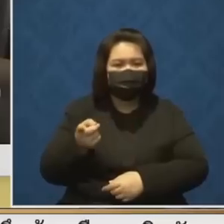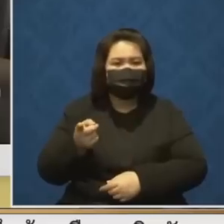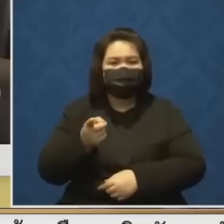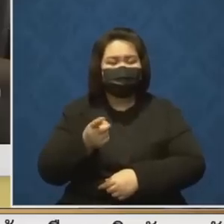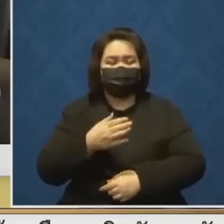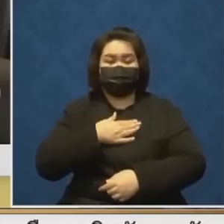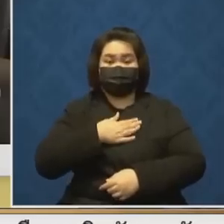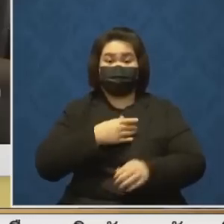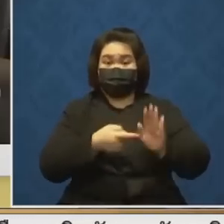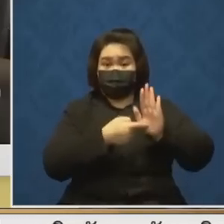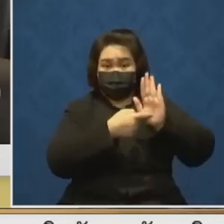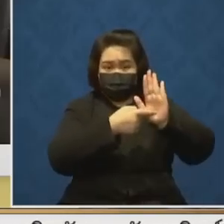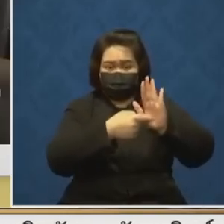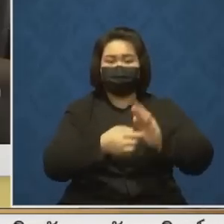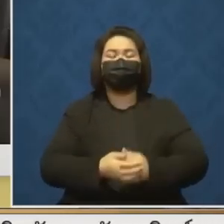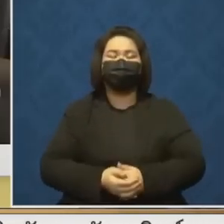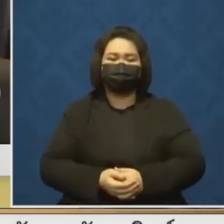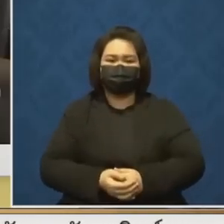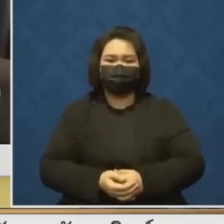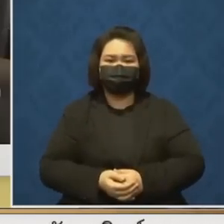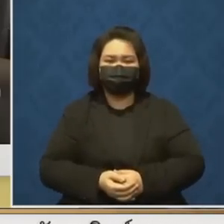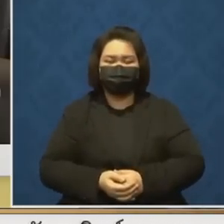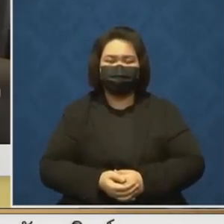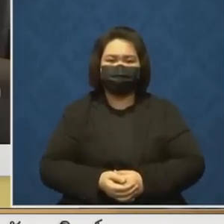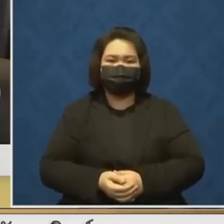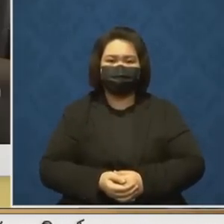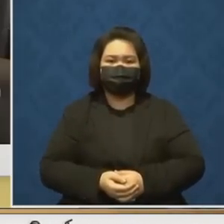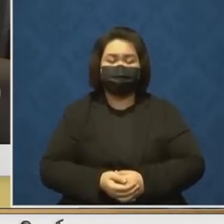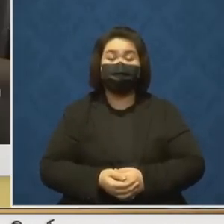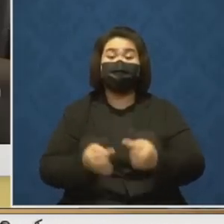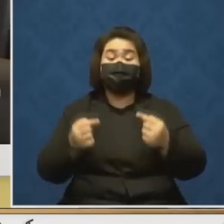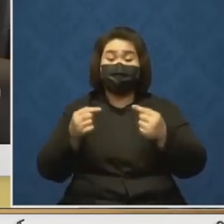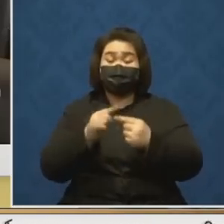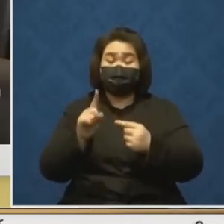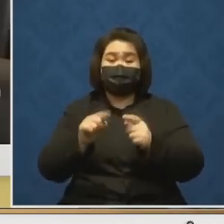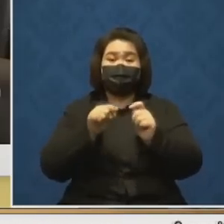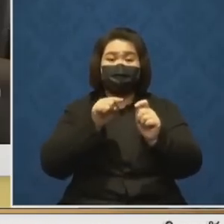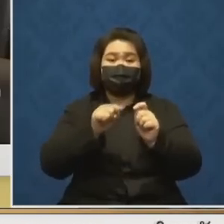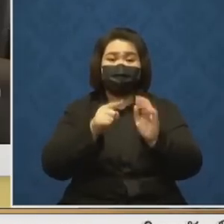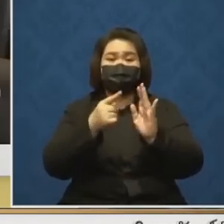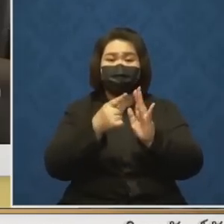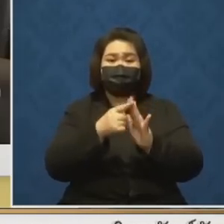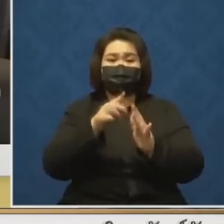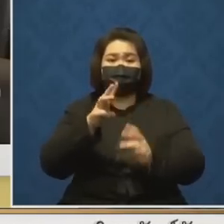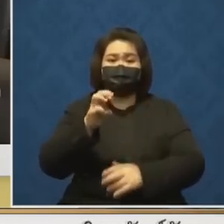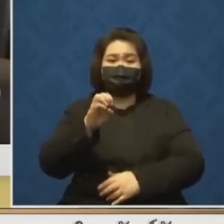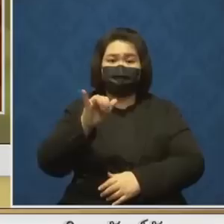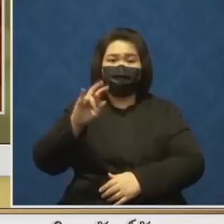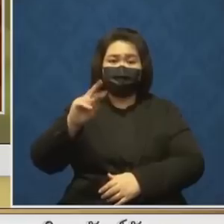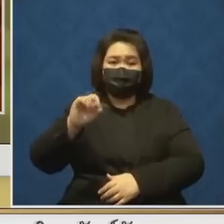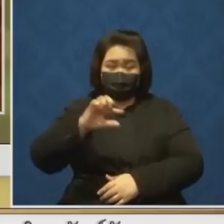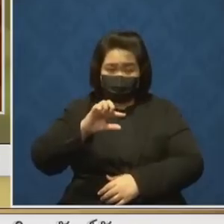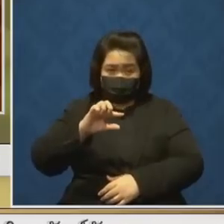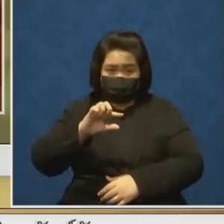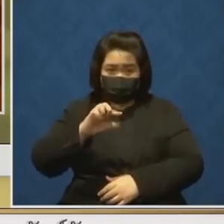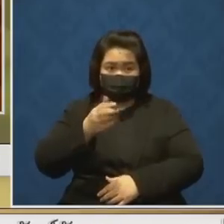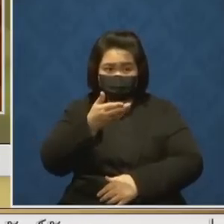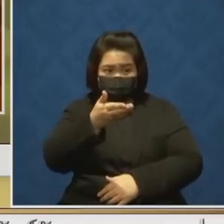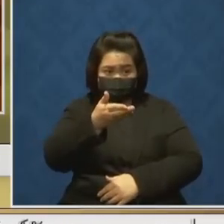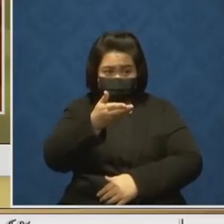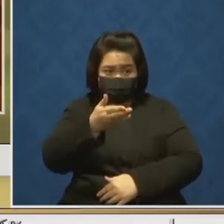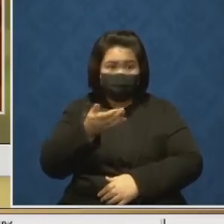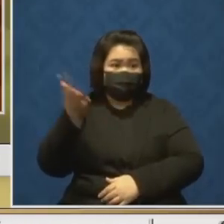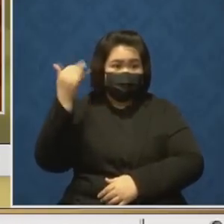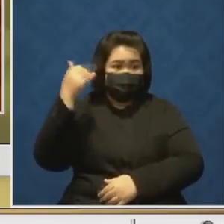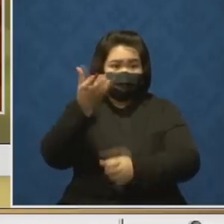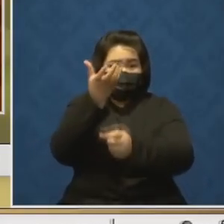ดฉัจะยกตวอย่างเกิดการเปลยแรงหน้าบันที่ว่าการอเภอเวียงปากเป้าหลังเก่าจับติเชีงรายจากเดิมทเป็รูปพานล